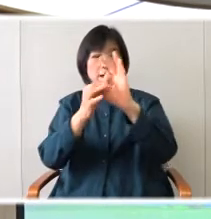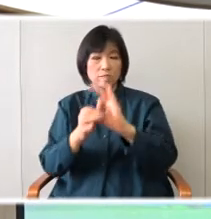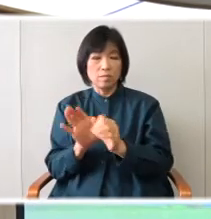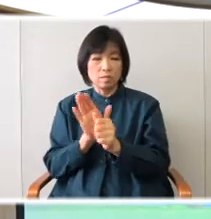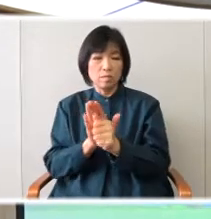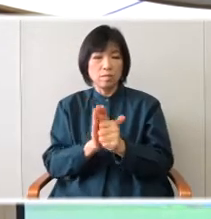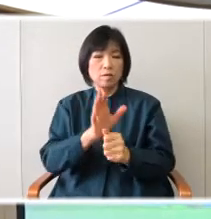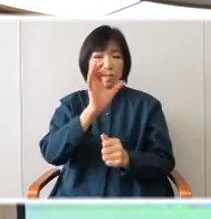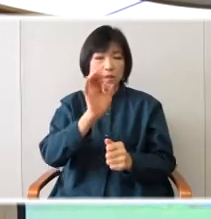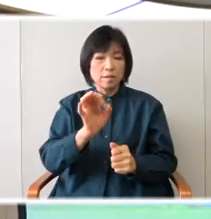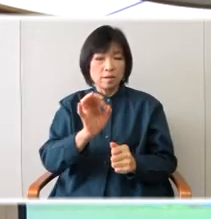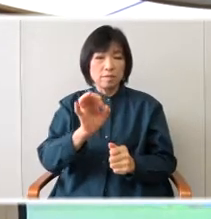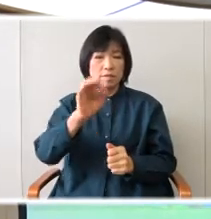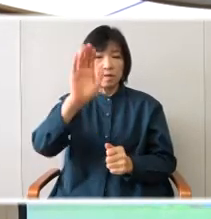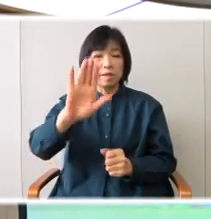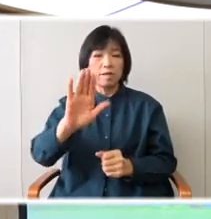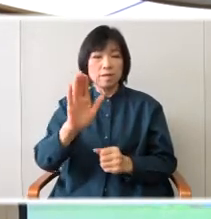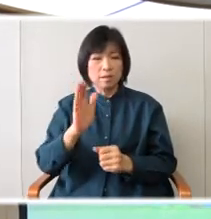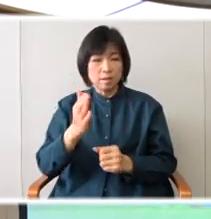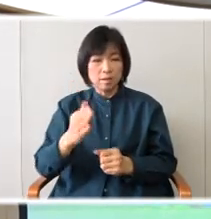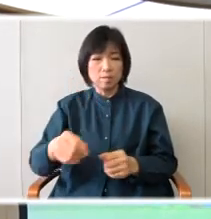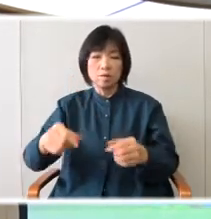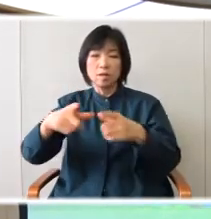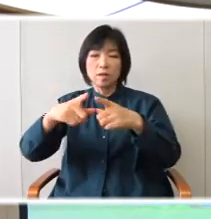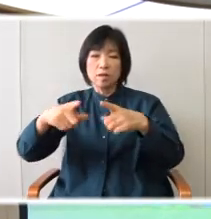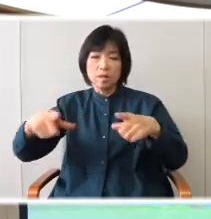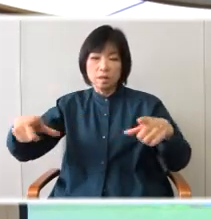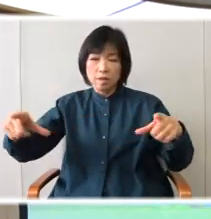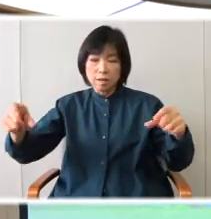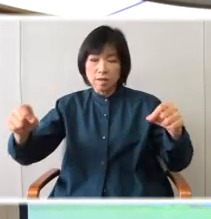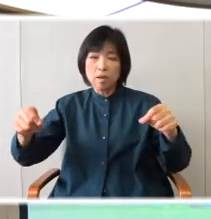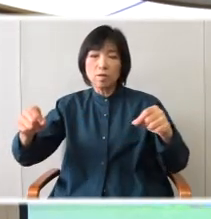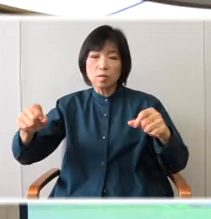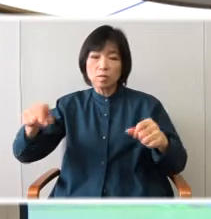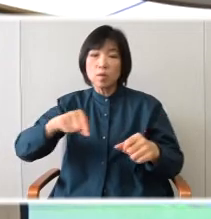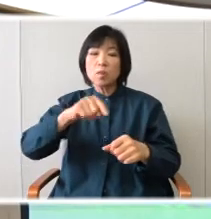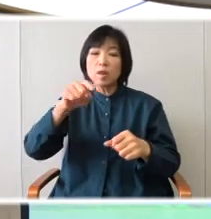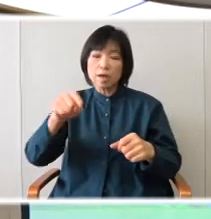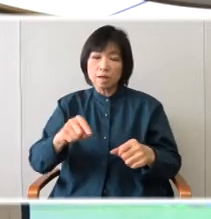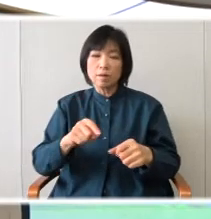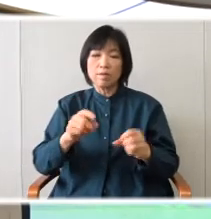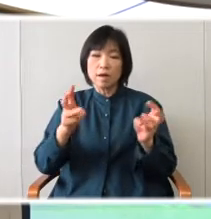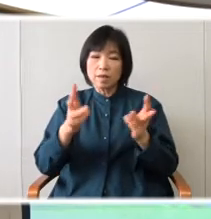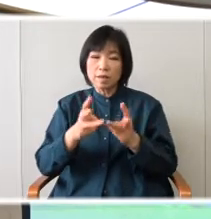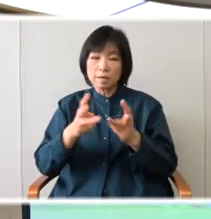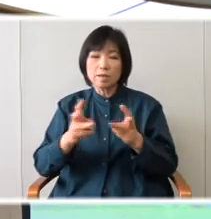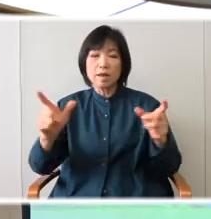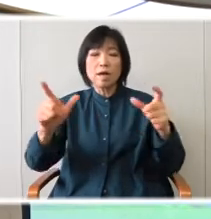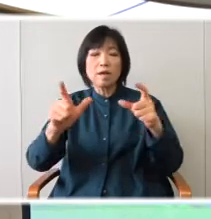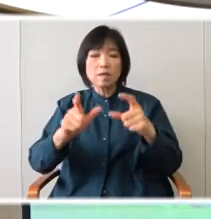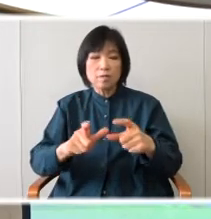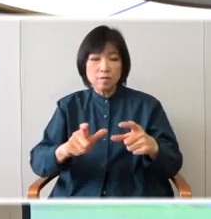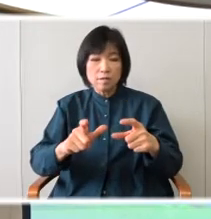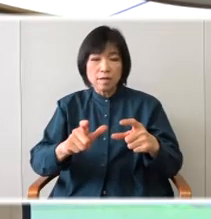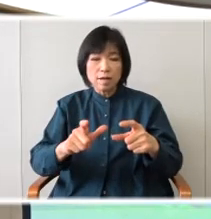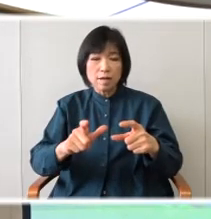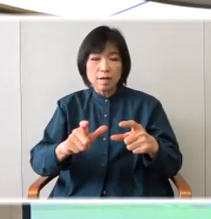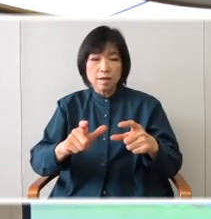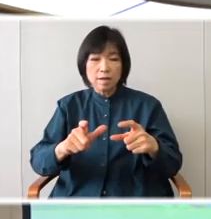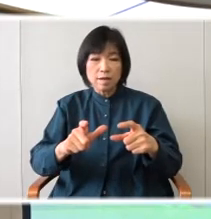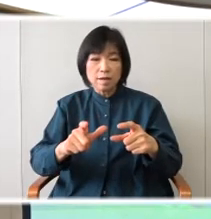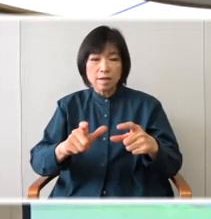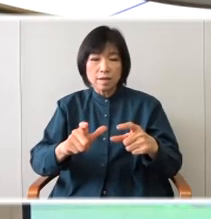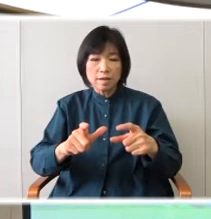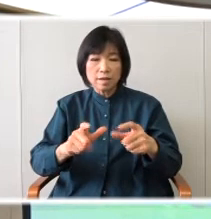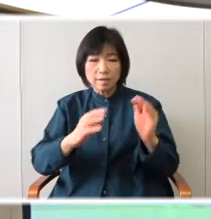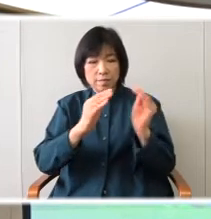思うところが深いんですが、これあの全国で非常に少ない自治体があの事業再開されて、